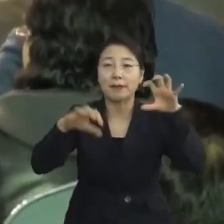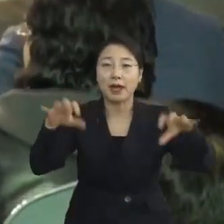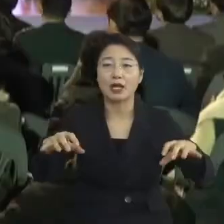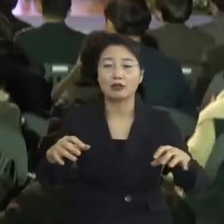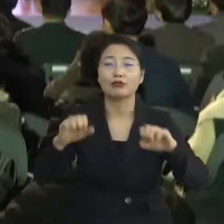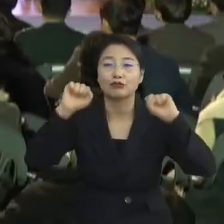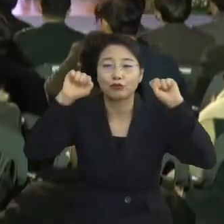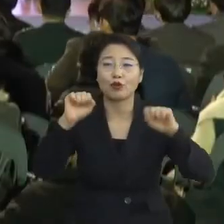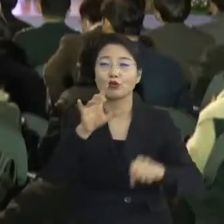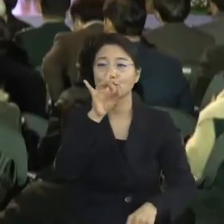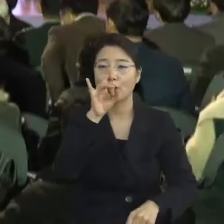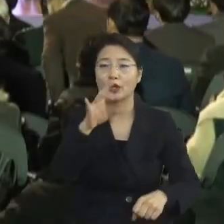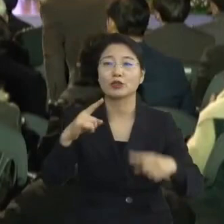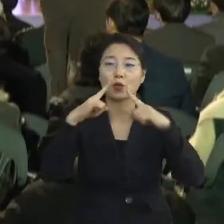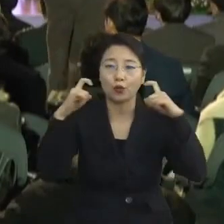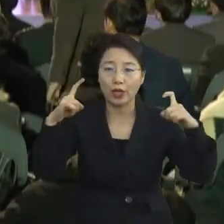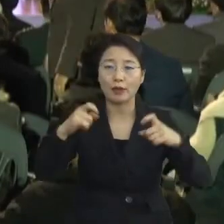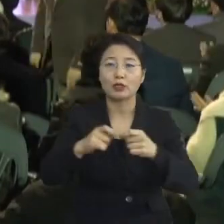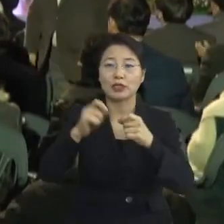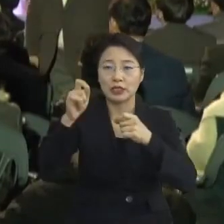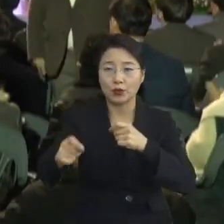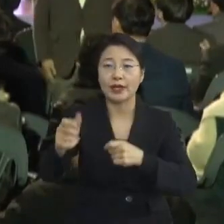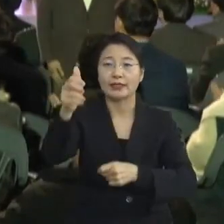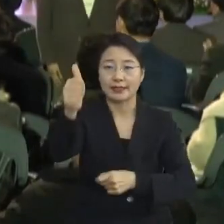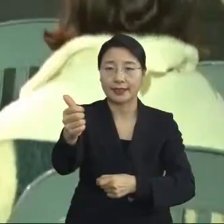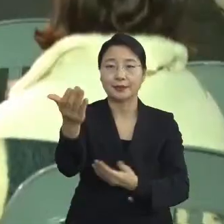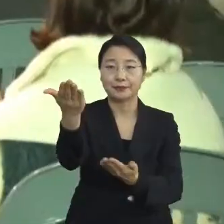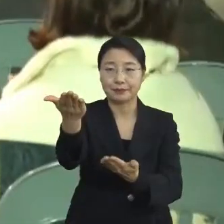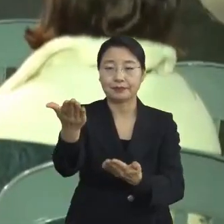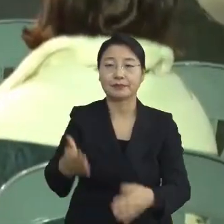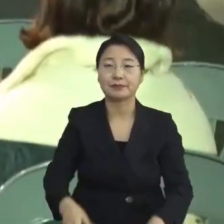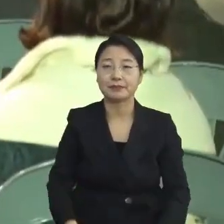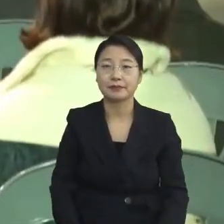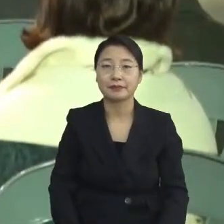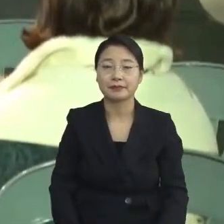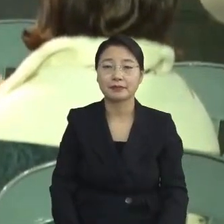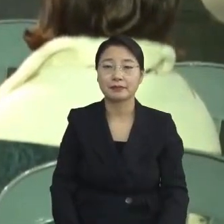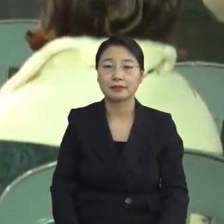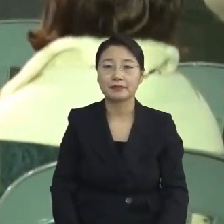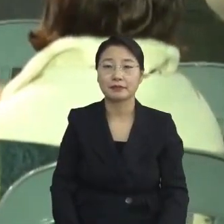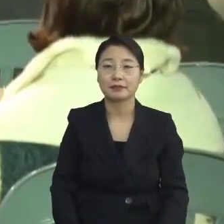새마을운동중앙회 동대문구지회 윤태규 회장님 참석하셨습니다.